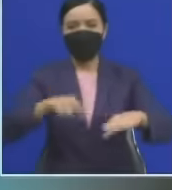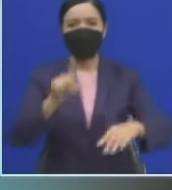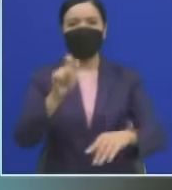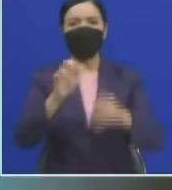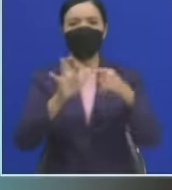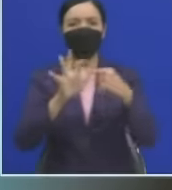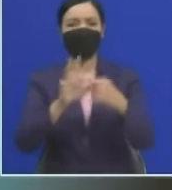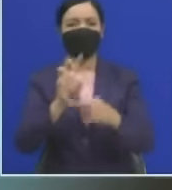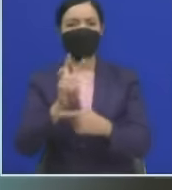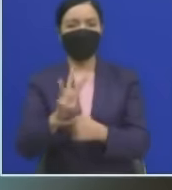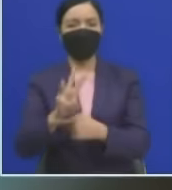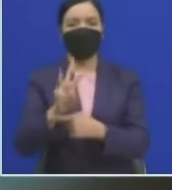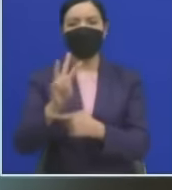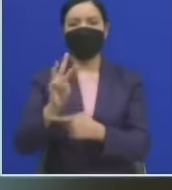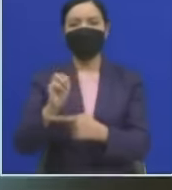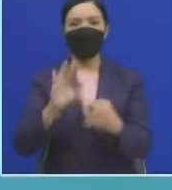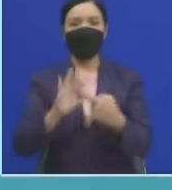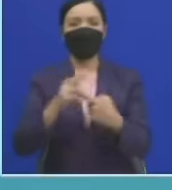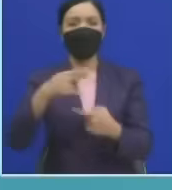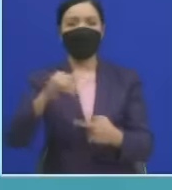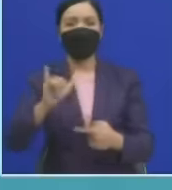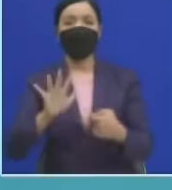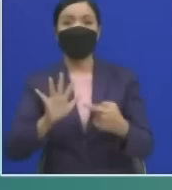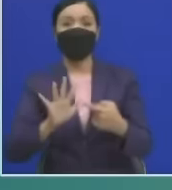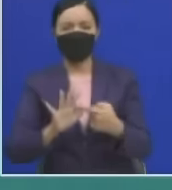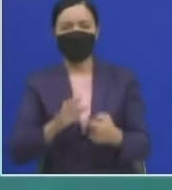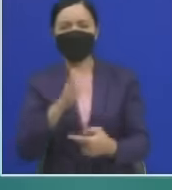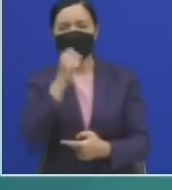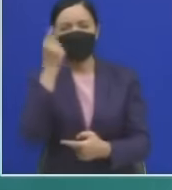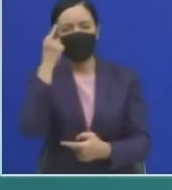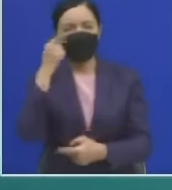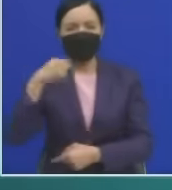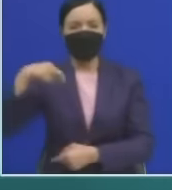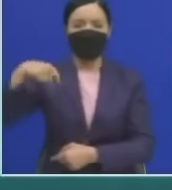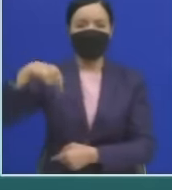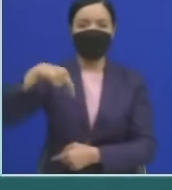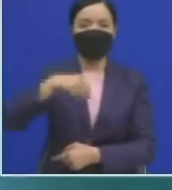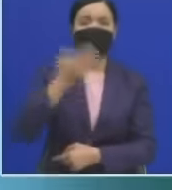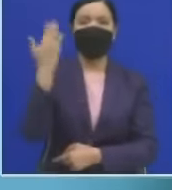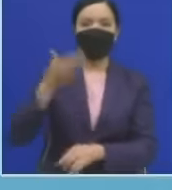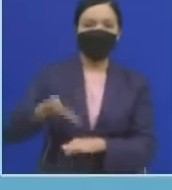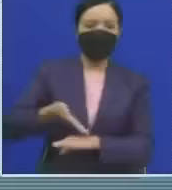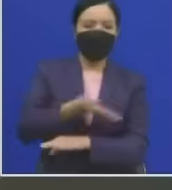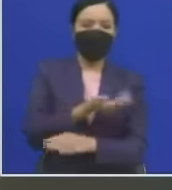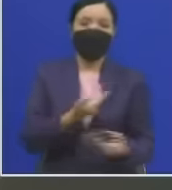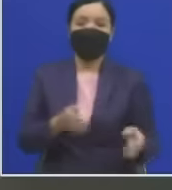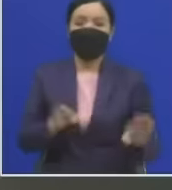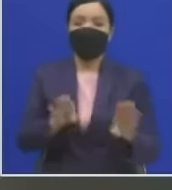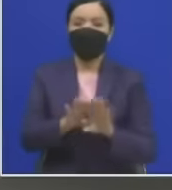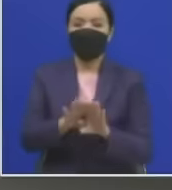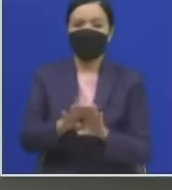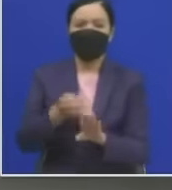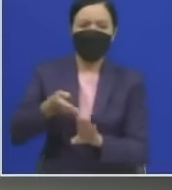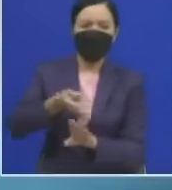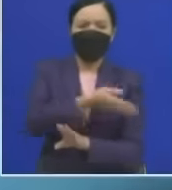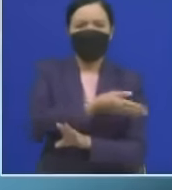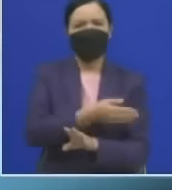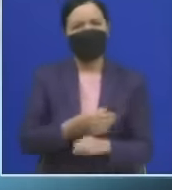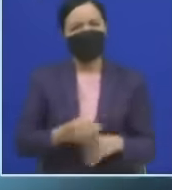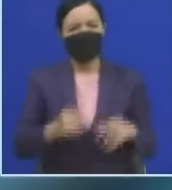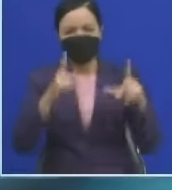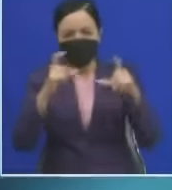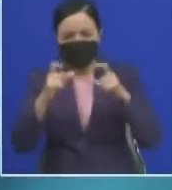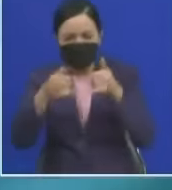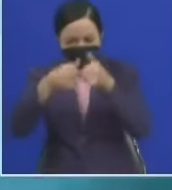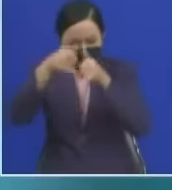องแล้วก็ลองนึกภาพว่าถ้าไปเดินเนี่ยสมัยก่อนนะก่อนที่จะปิดก่อนที่มันจะเกิดวิกฤตนี่นะ ค่ะ โอ้โหถ่ายรูปมาเห็